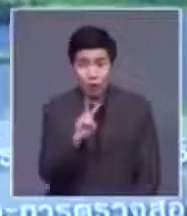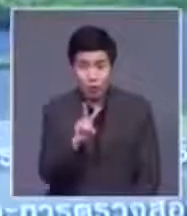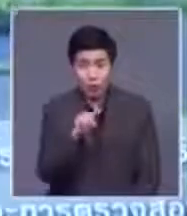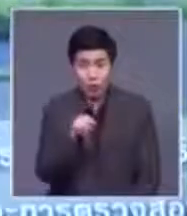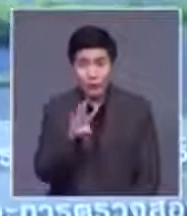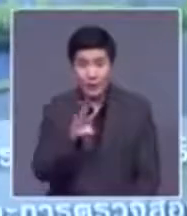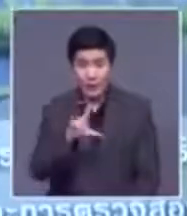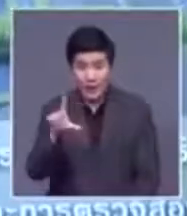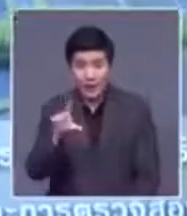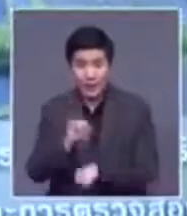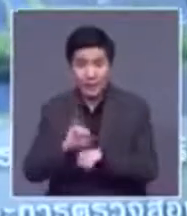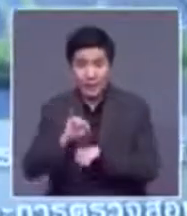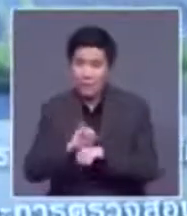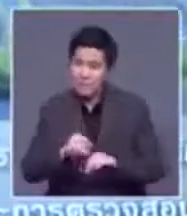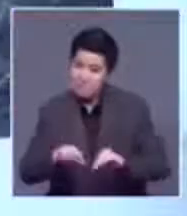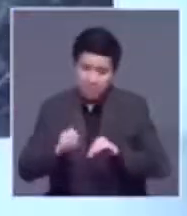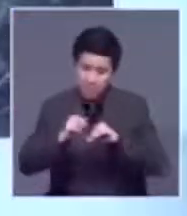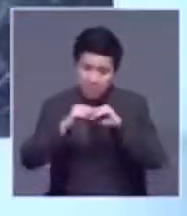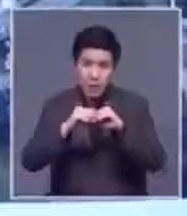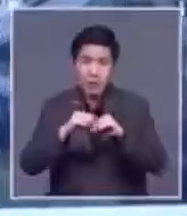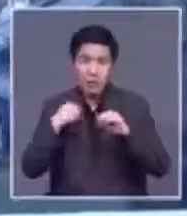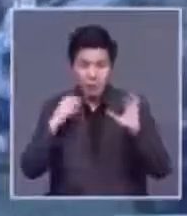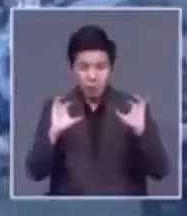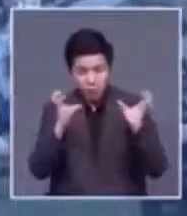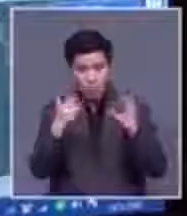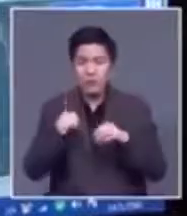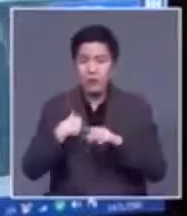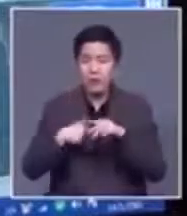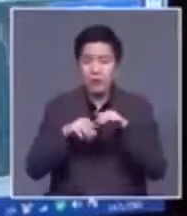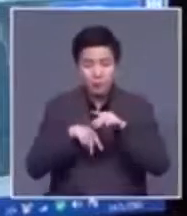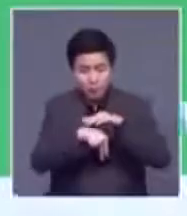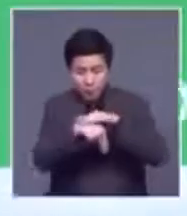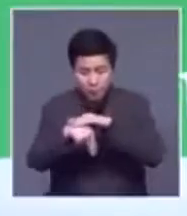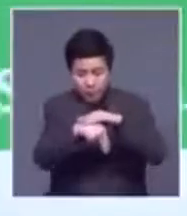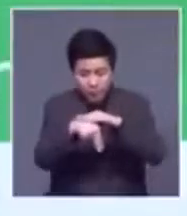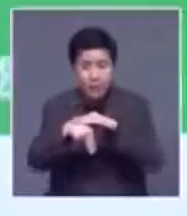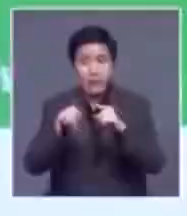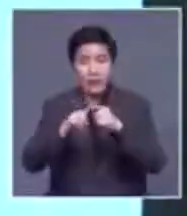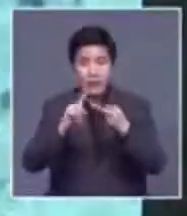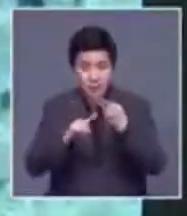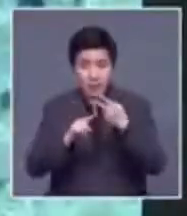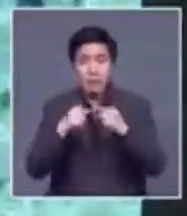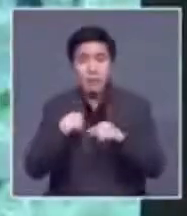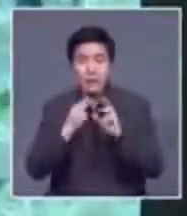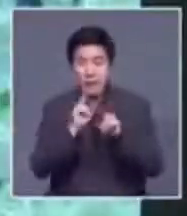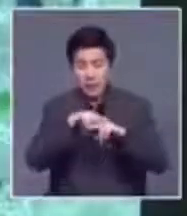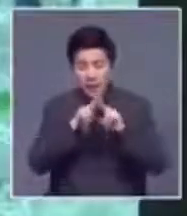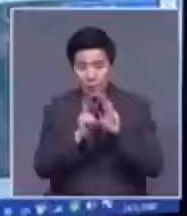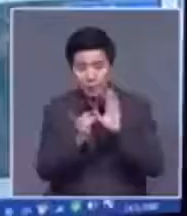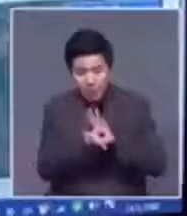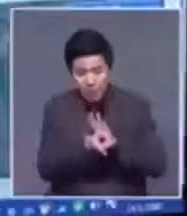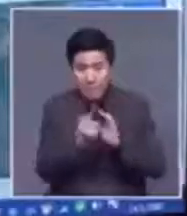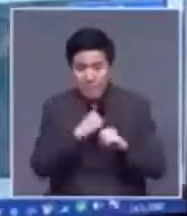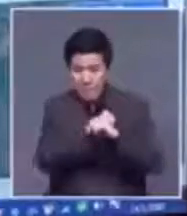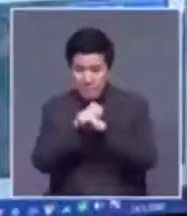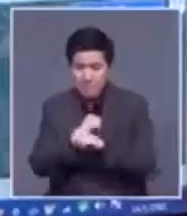เราจะมีการเพิ่มการลาดตระเวนใช้โดรนใช้ดาวเทียมใช้แอปพลิเคชันพิทักษ์ภัยเราป้องกันไฟป่าซึ่งวันนี้เราทำ